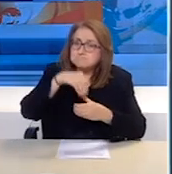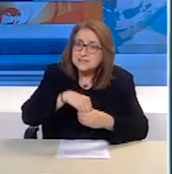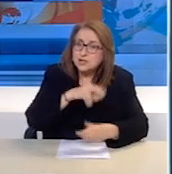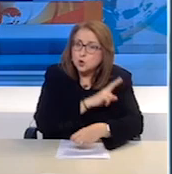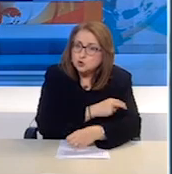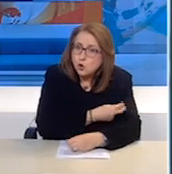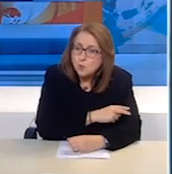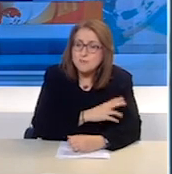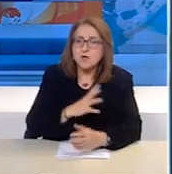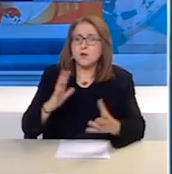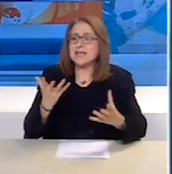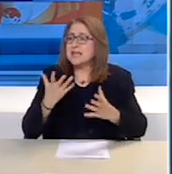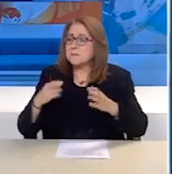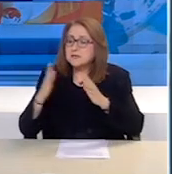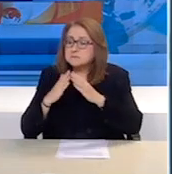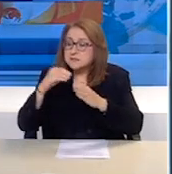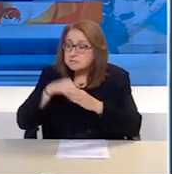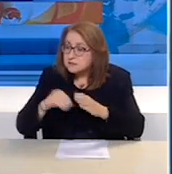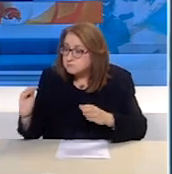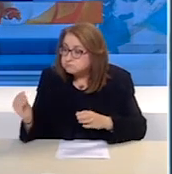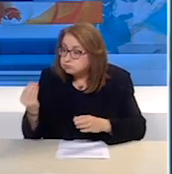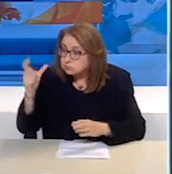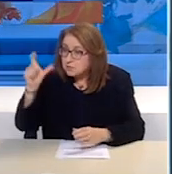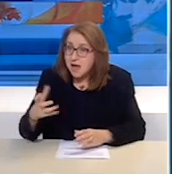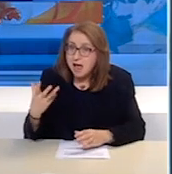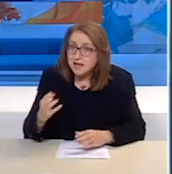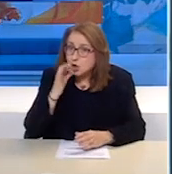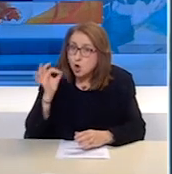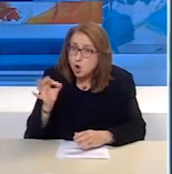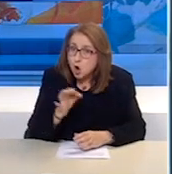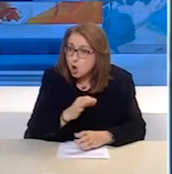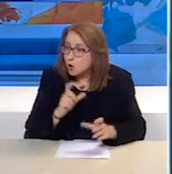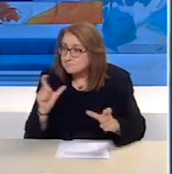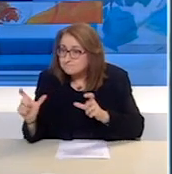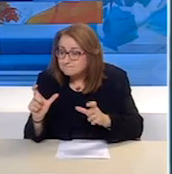περιβάλλον ή ευπαθείς ομάδες, ώστε να γίνεται ακόμα καλύτερη χνηλάτιση και πιο γρήγορη